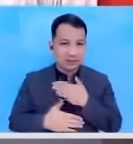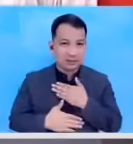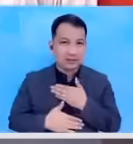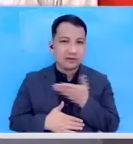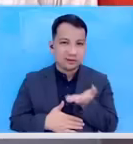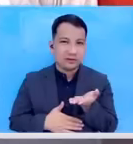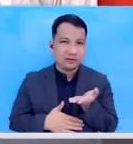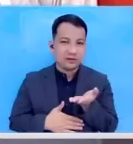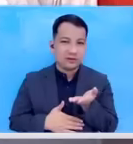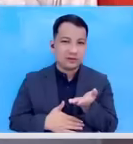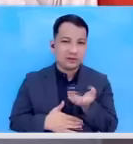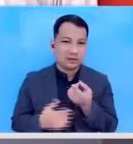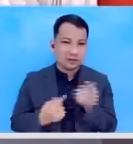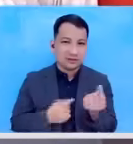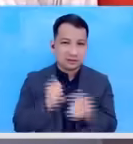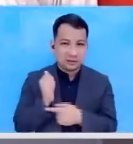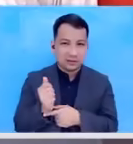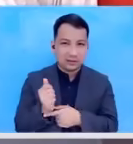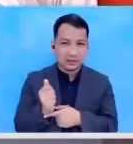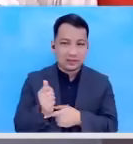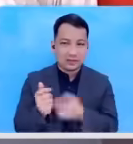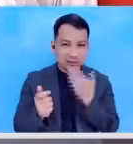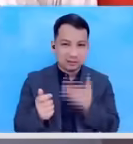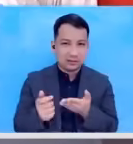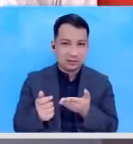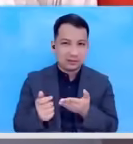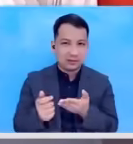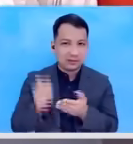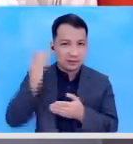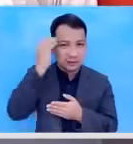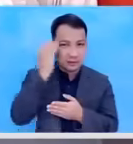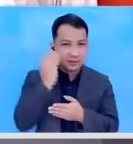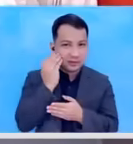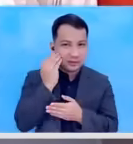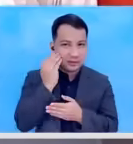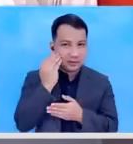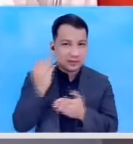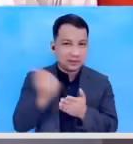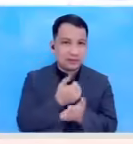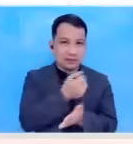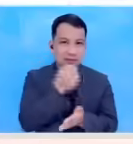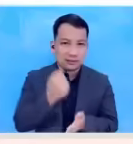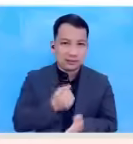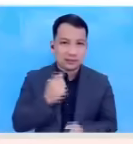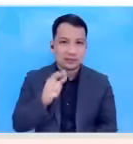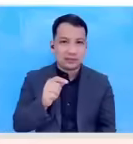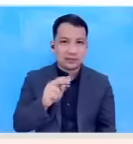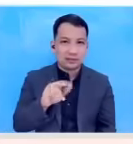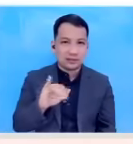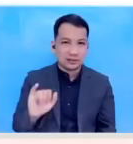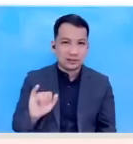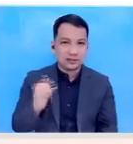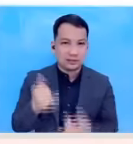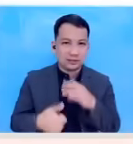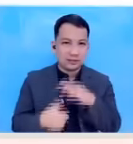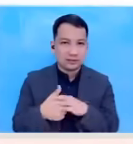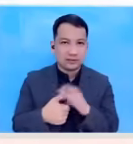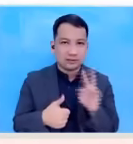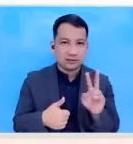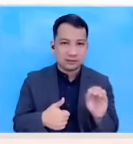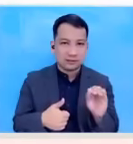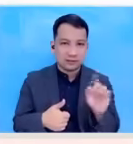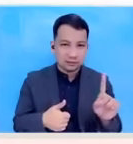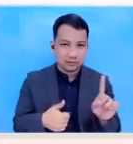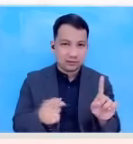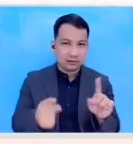one who's doing this. Alam mo, nung nakita ko yung Korean version nito, sabi ko, sana si Tony Gonzaga talaga mag-play nito. And this came out in 2001, diba?